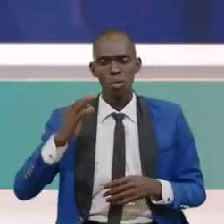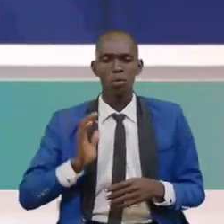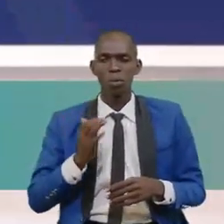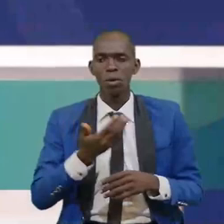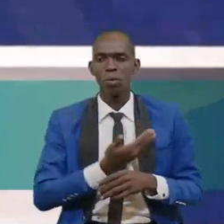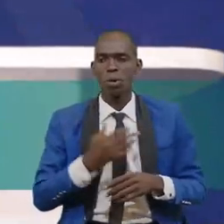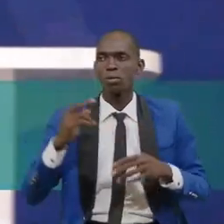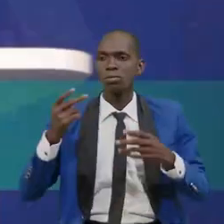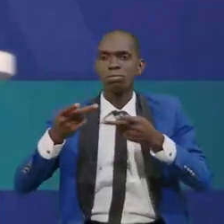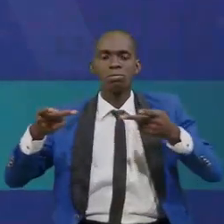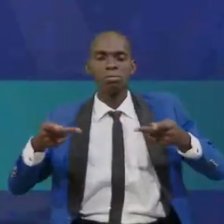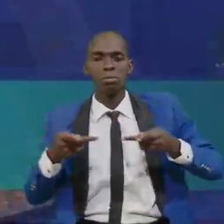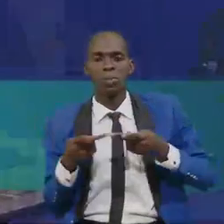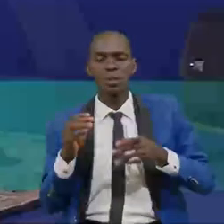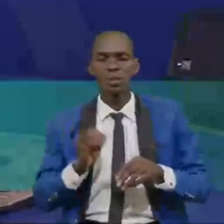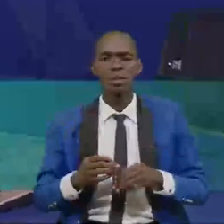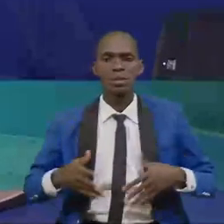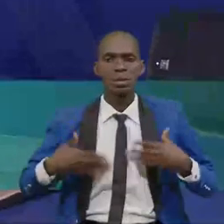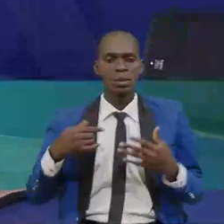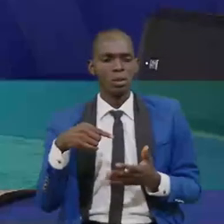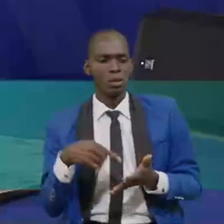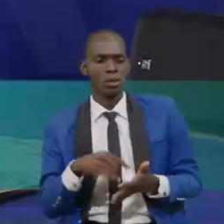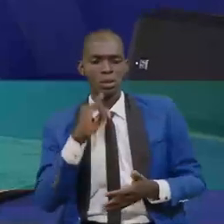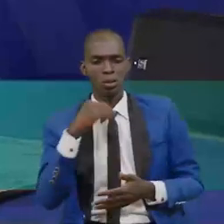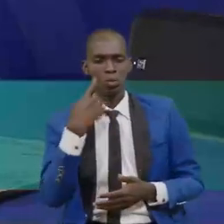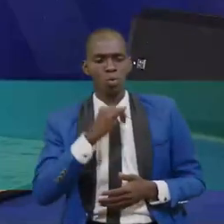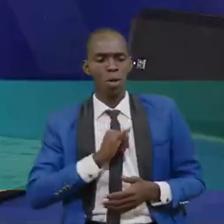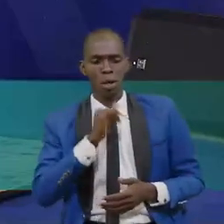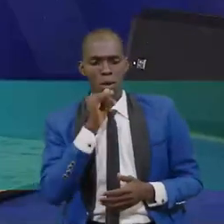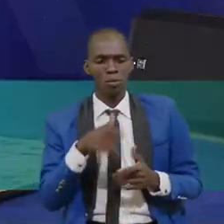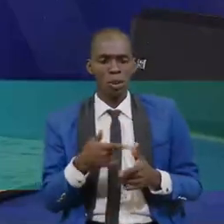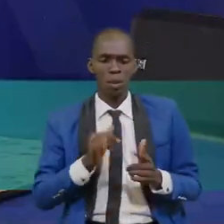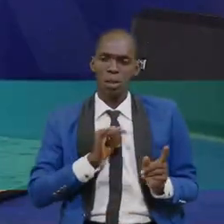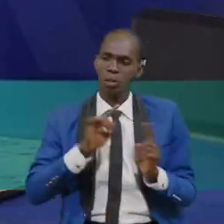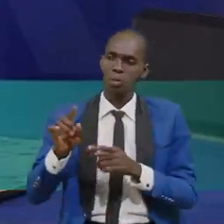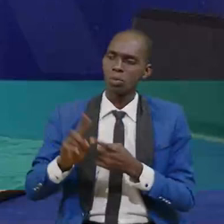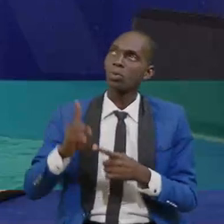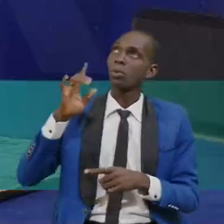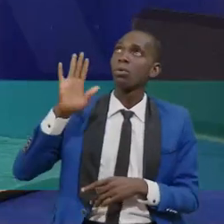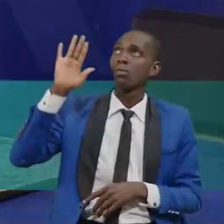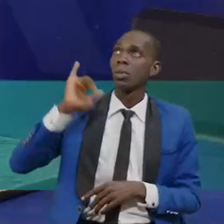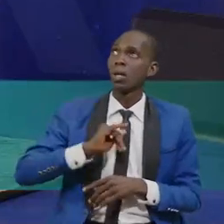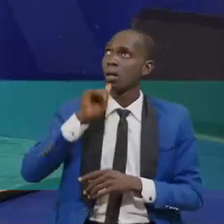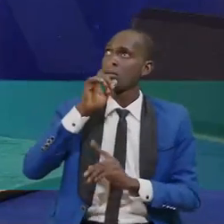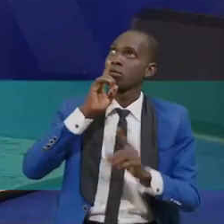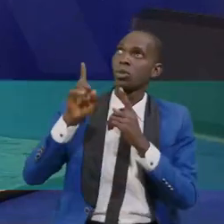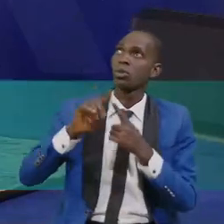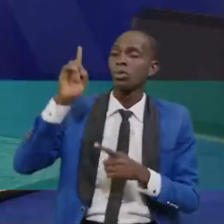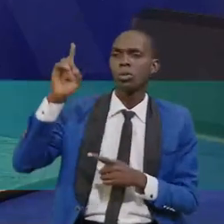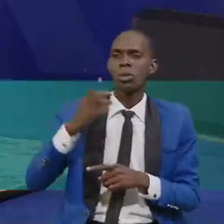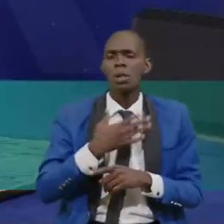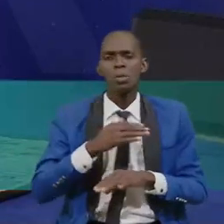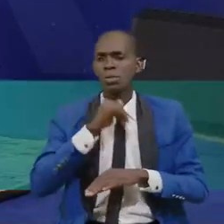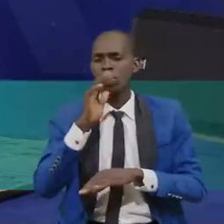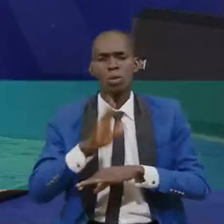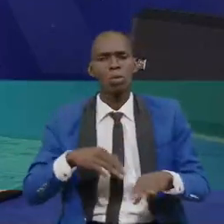titre. Voici qui je suis et je viens en la présence de Dieu. Et je dis, Dieu, je te parle. Et on ne mentionne